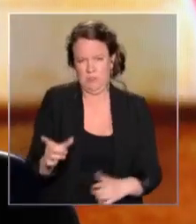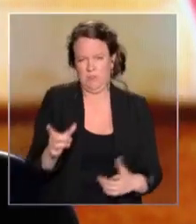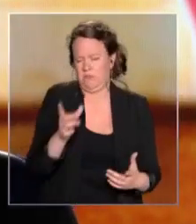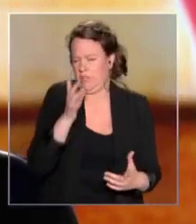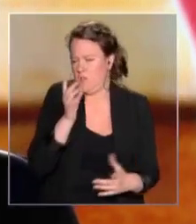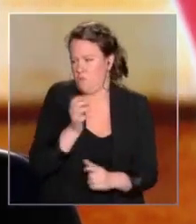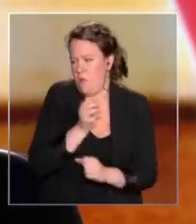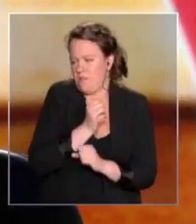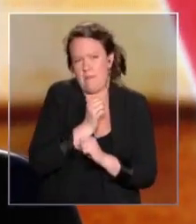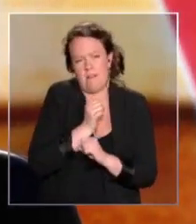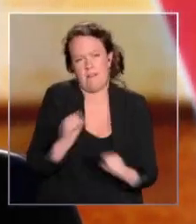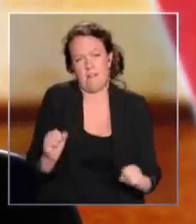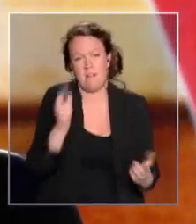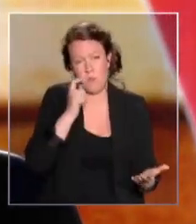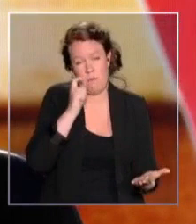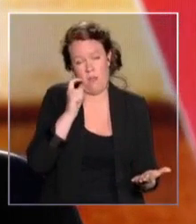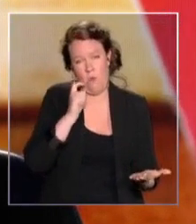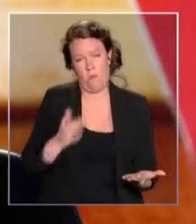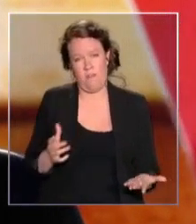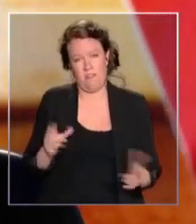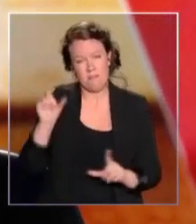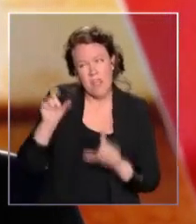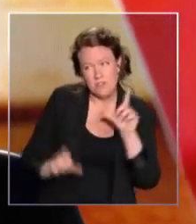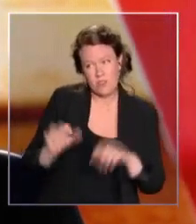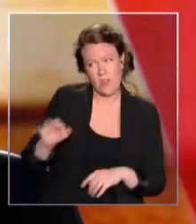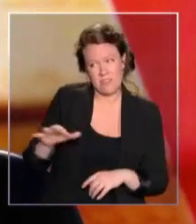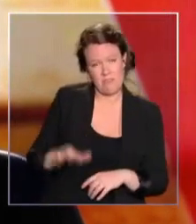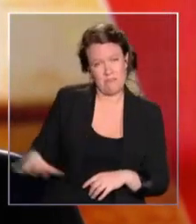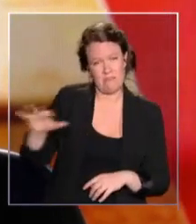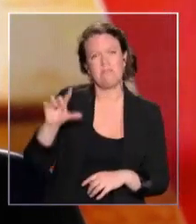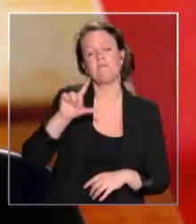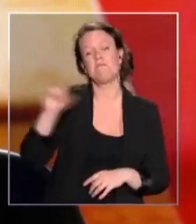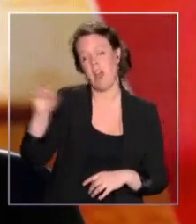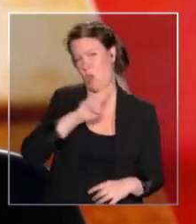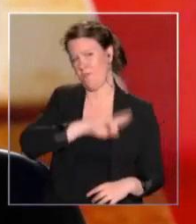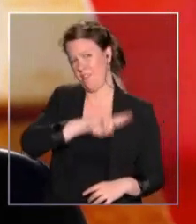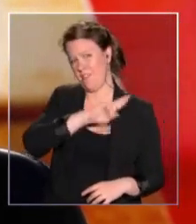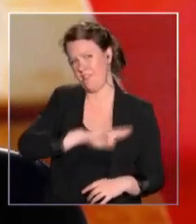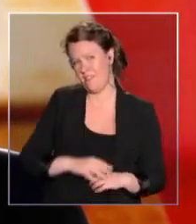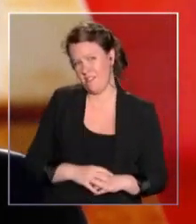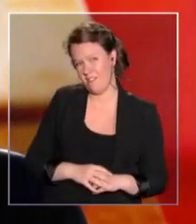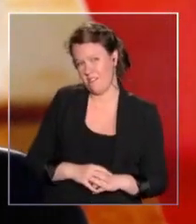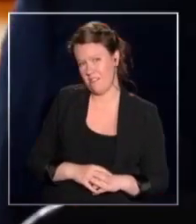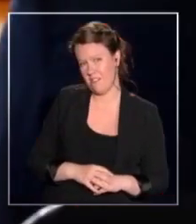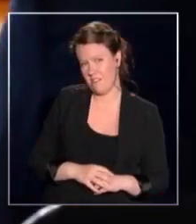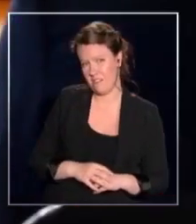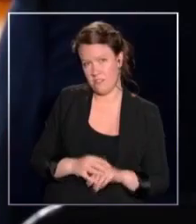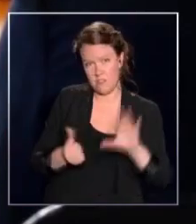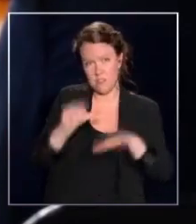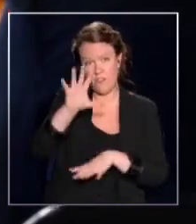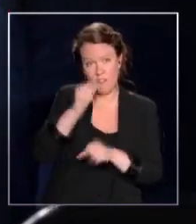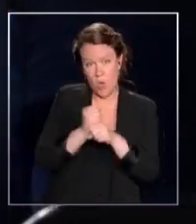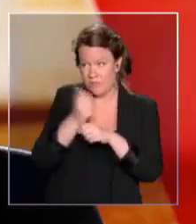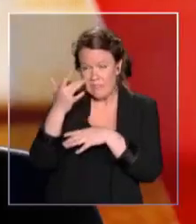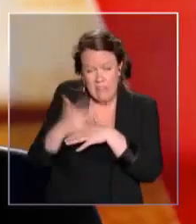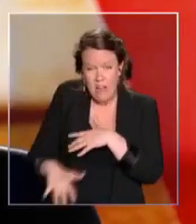envisagé que les français partent à la retraite alors que ils seront ne seront plus capables d'en profiter